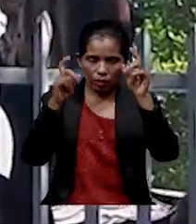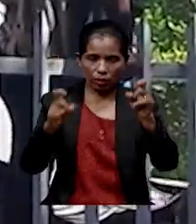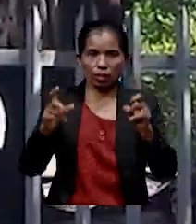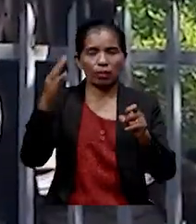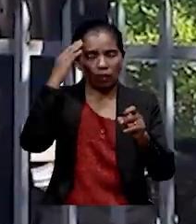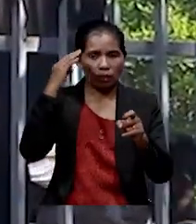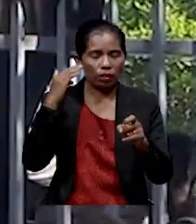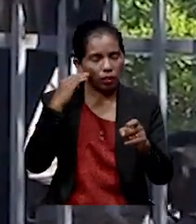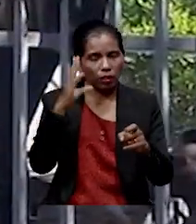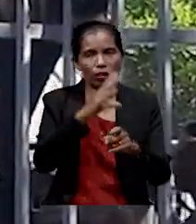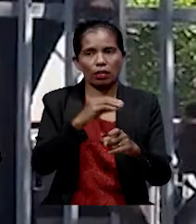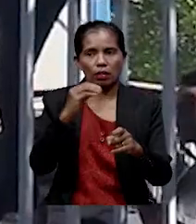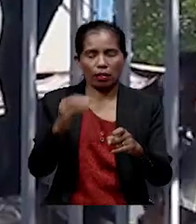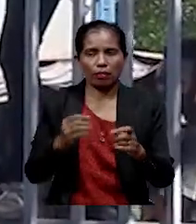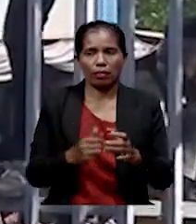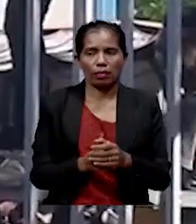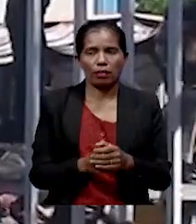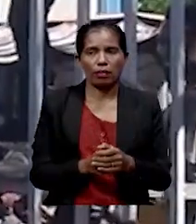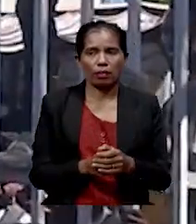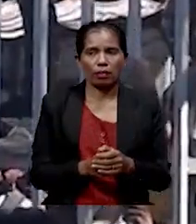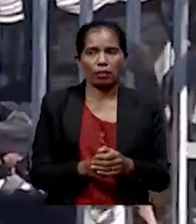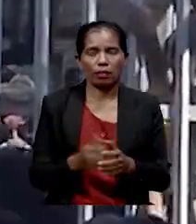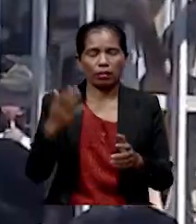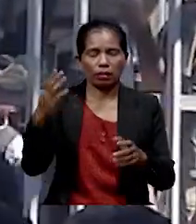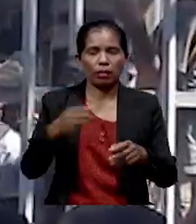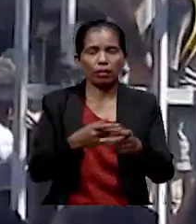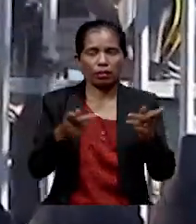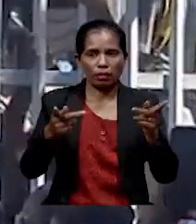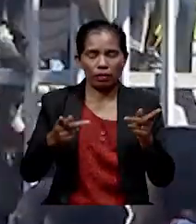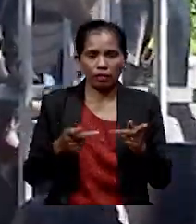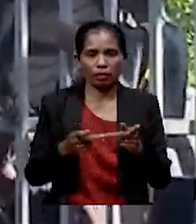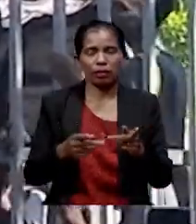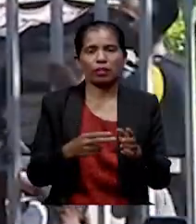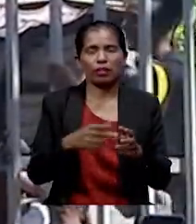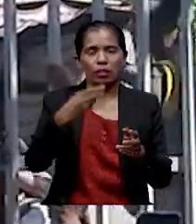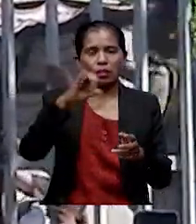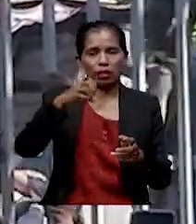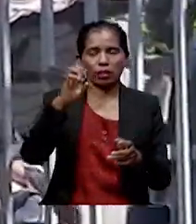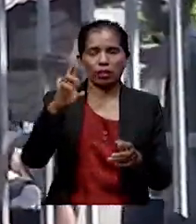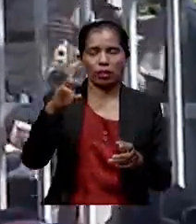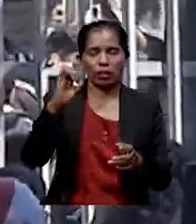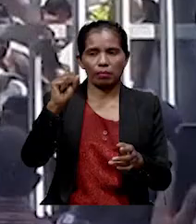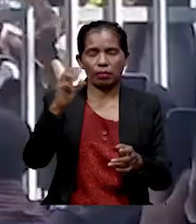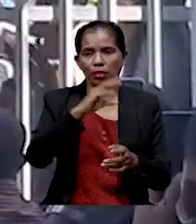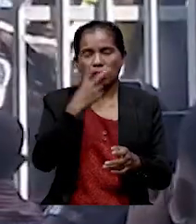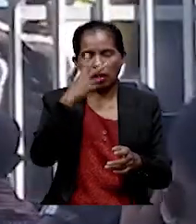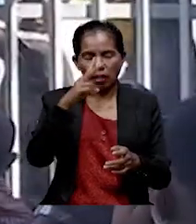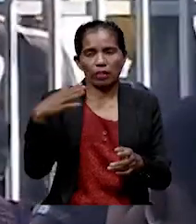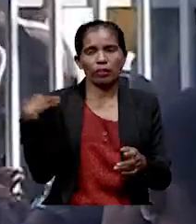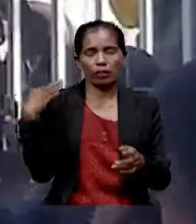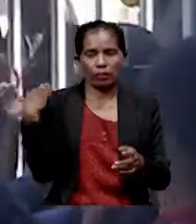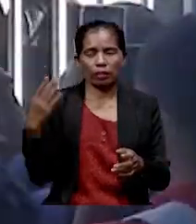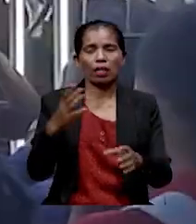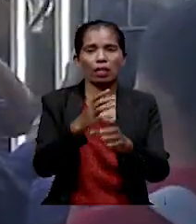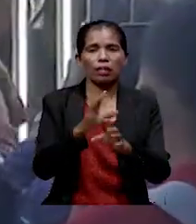ne antusiasme tebes. Tekniku terapi Sentro Nasional Rehabilitasaun Jeremias Borges Ateten hare rasik joven sira